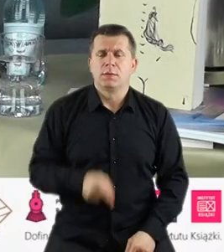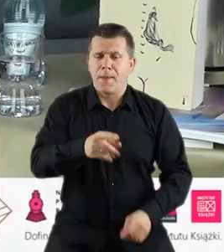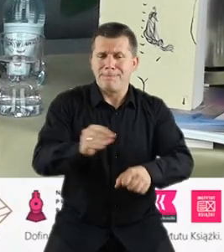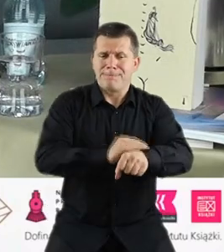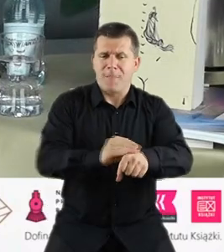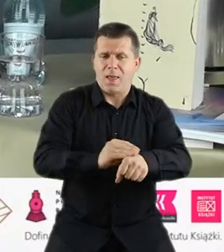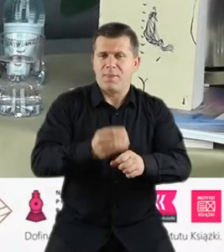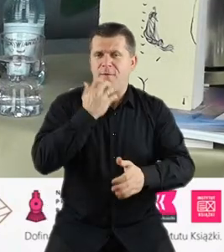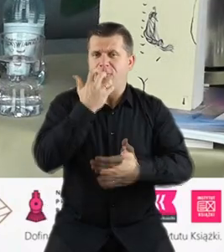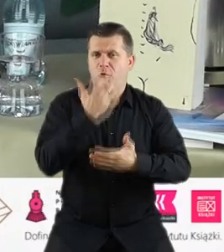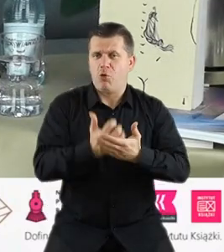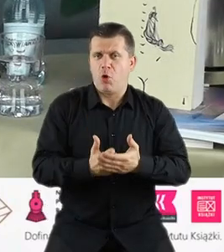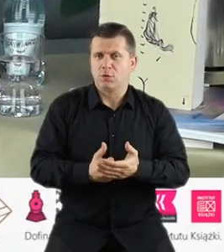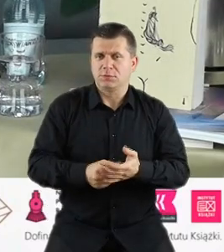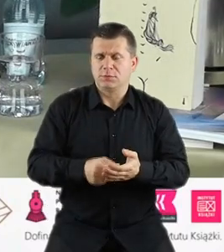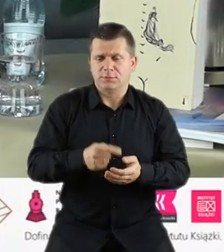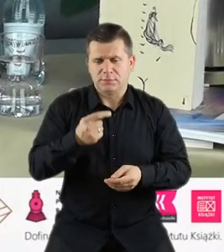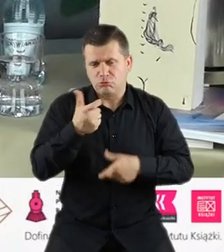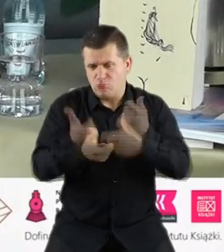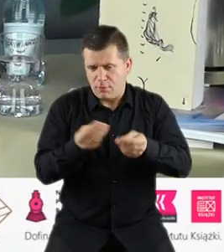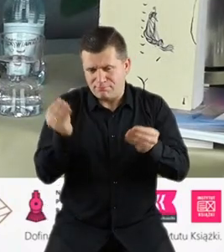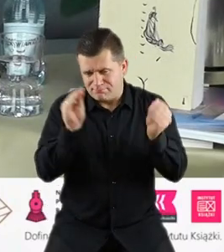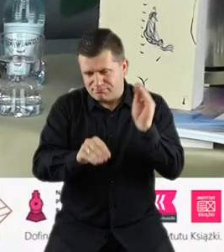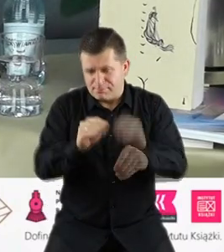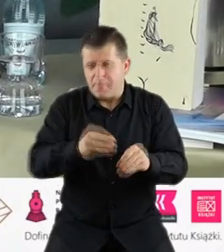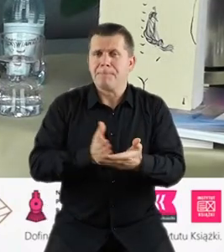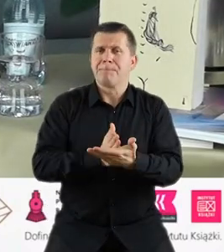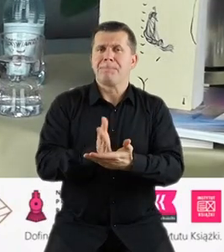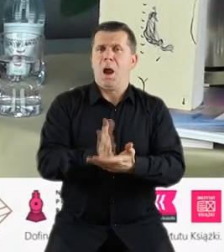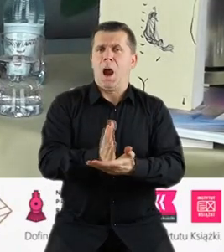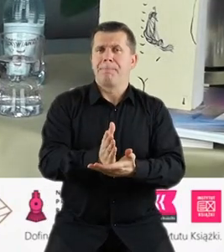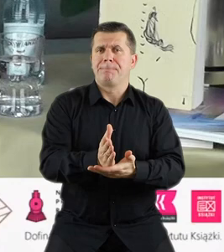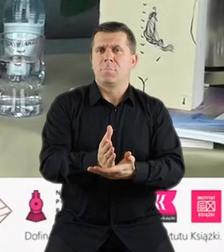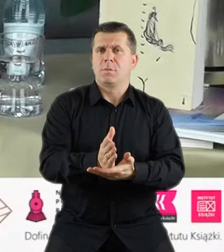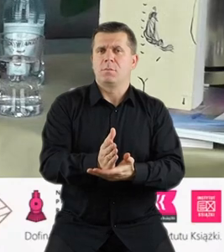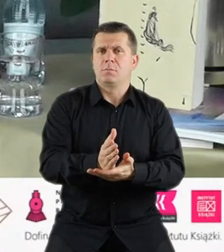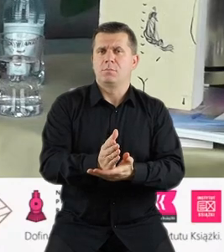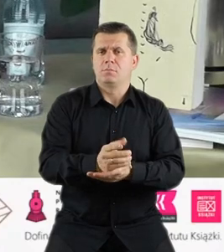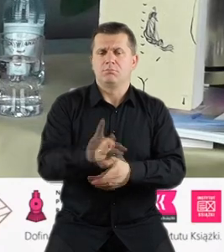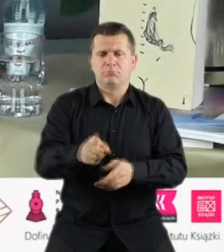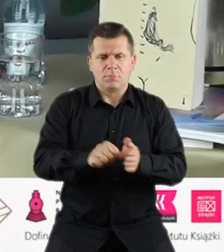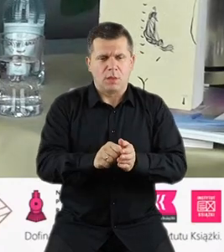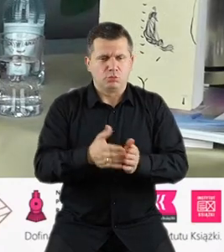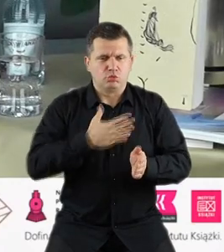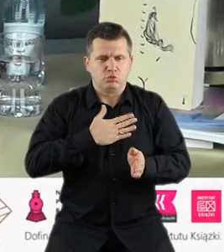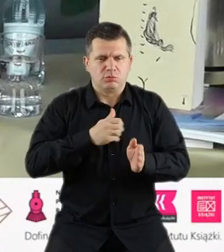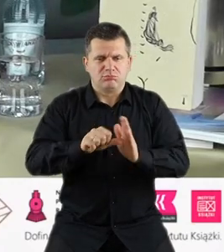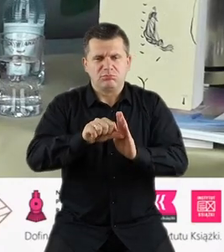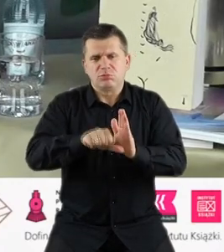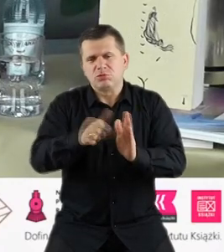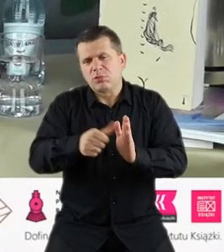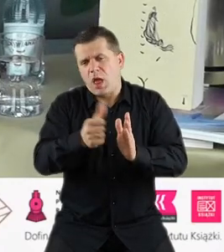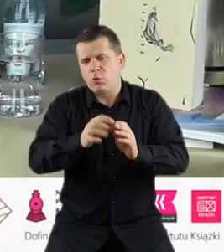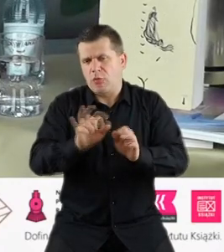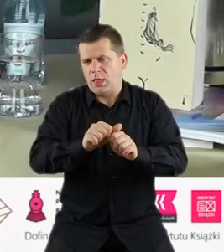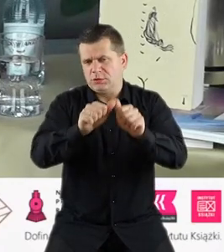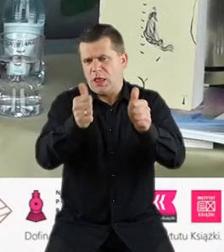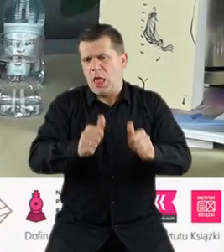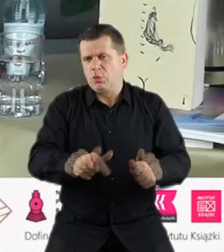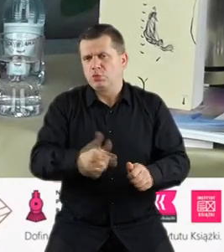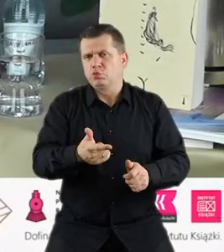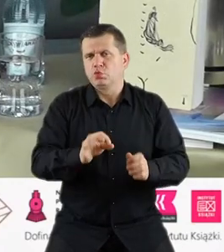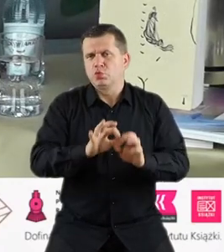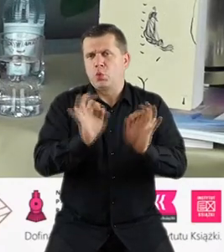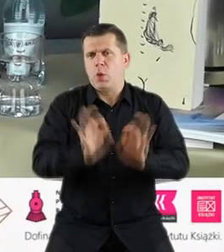ten materiał wykorzystany na stworzenie mapy, na stworzenie kolejnego dzieła sztuki jest,